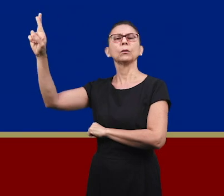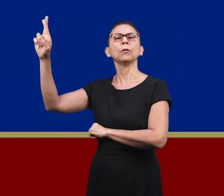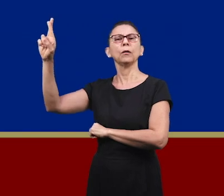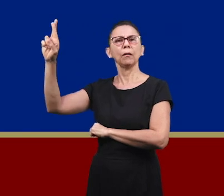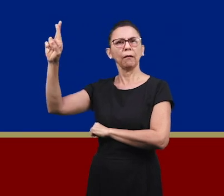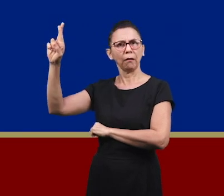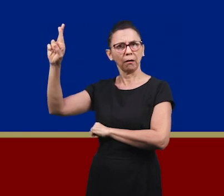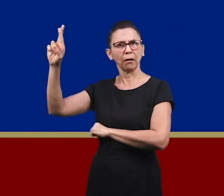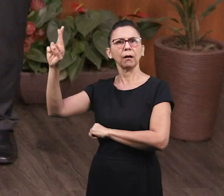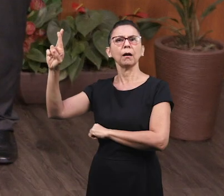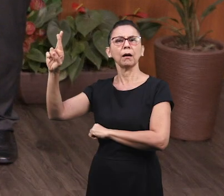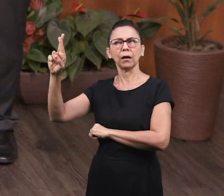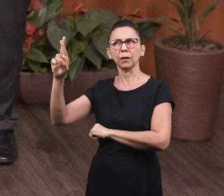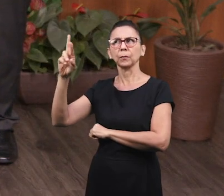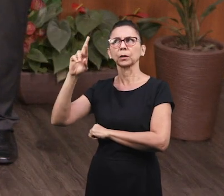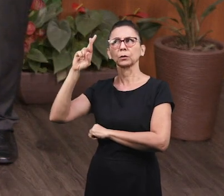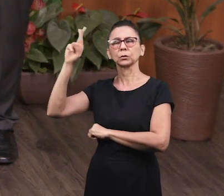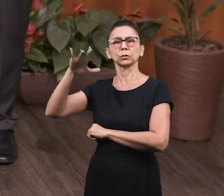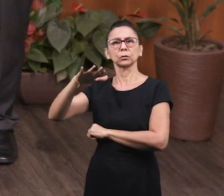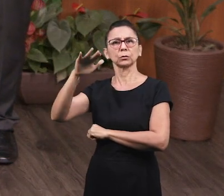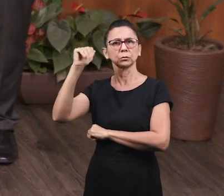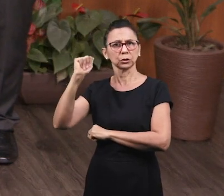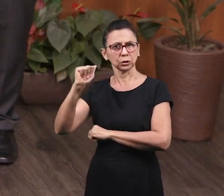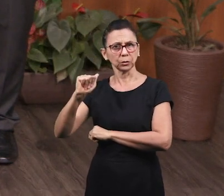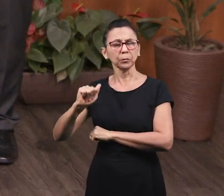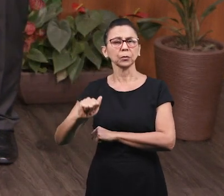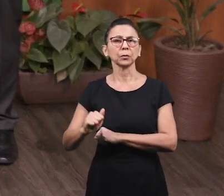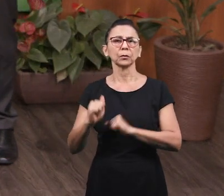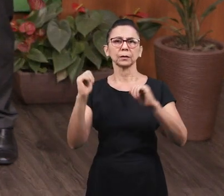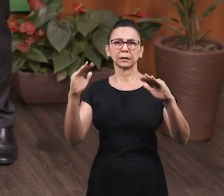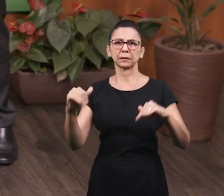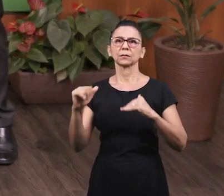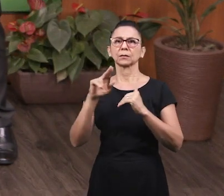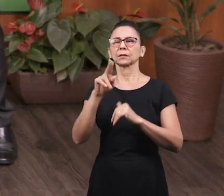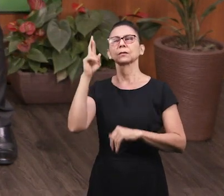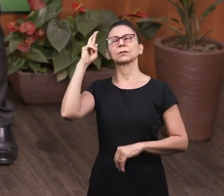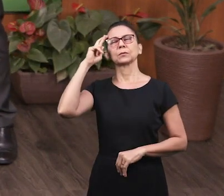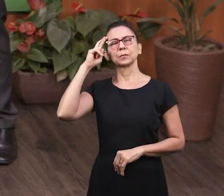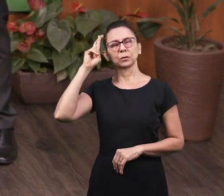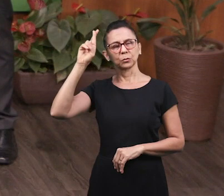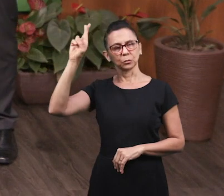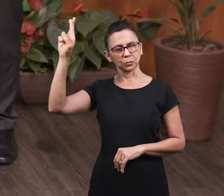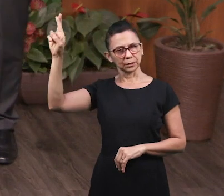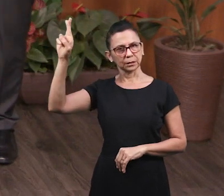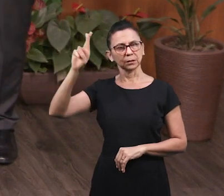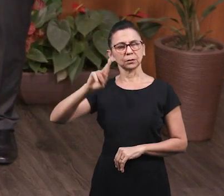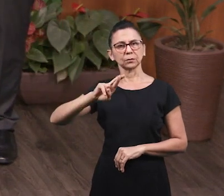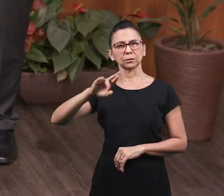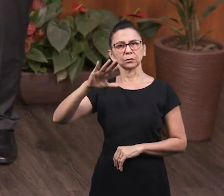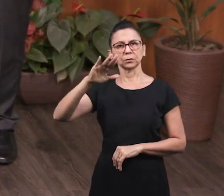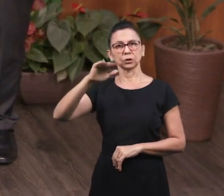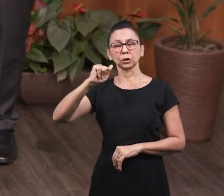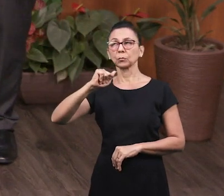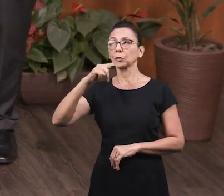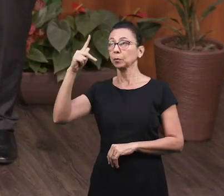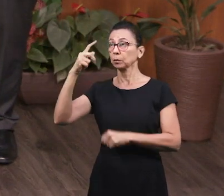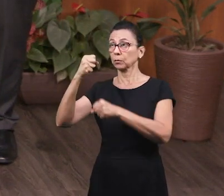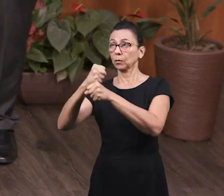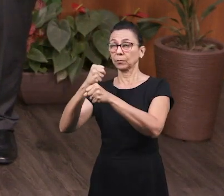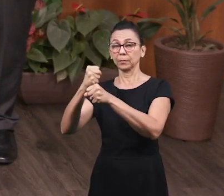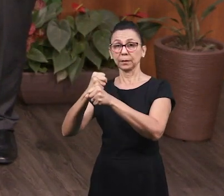proposée. C'est une carrière, c'est une marche, c'est un appel. Béni soit le nom du Seigneur. Donc, ces